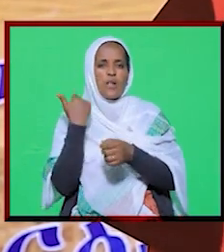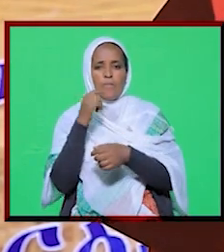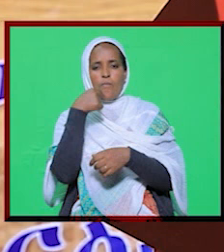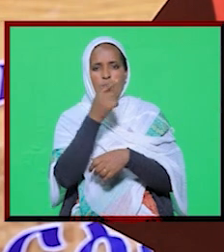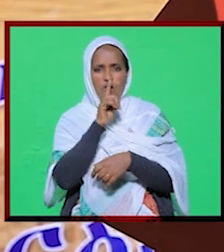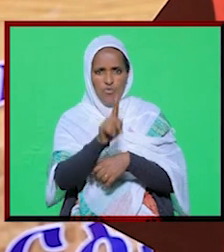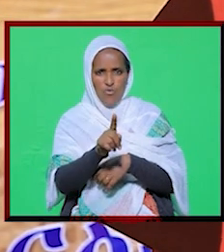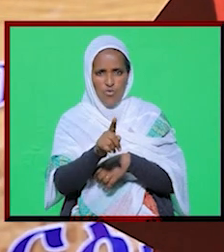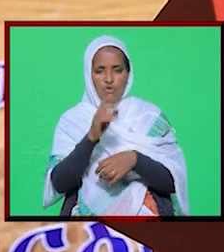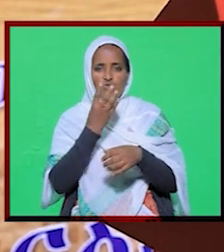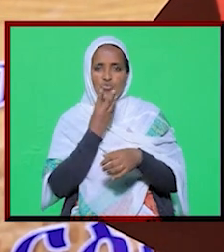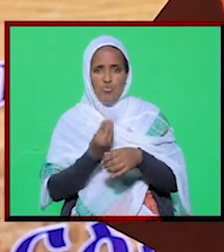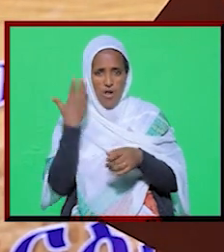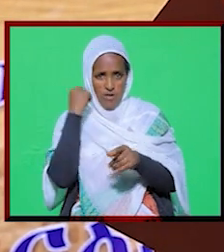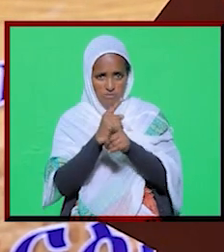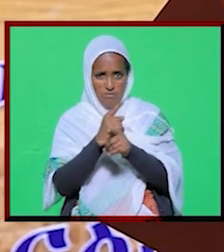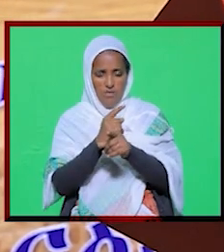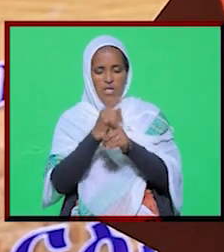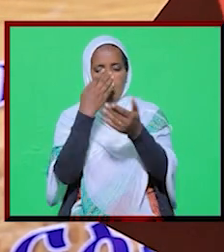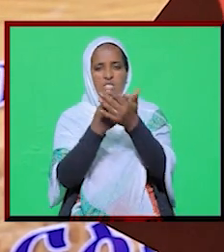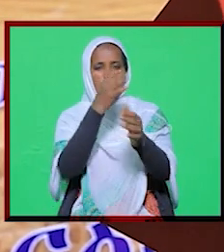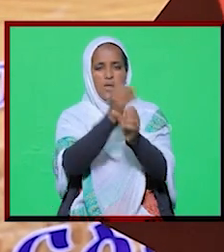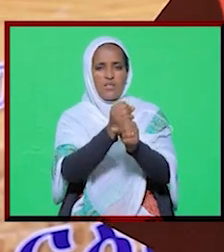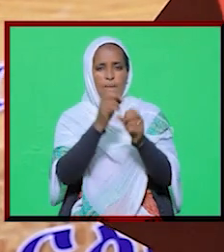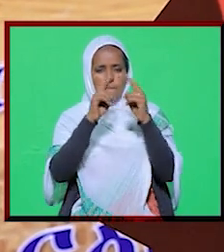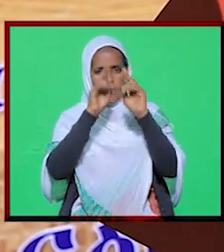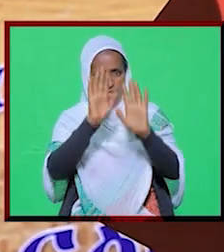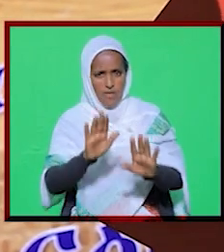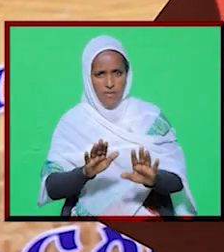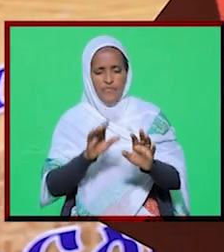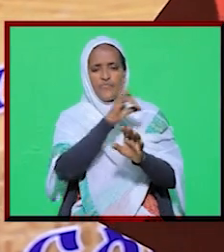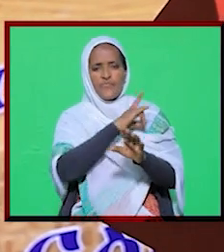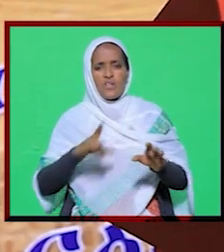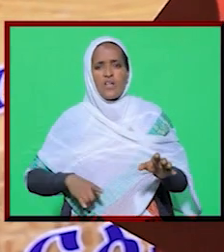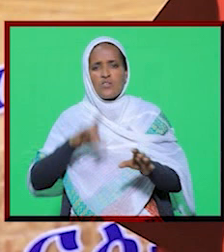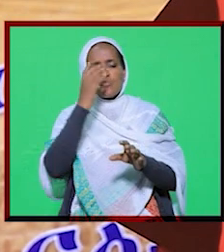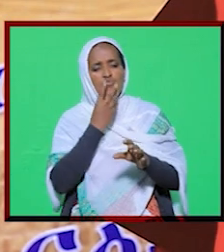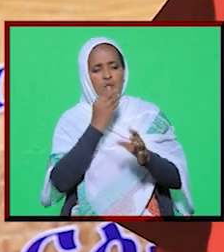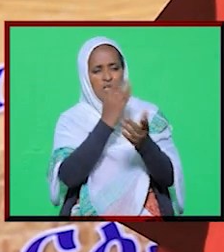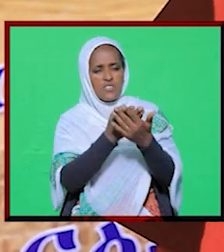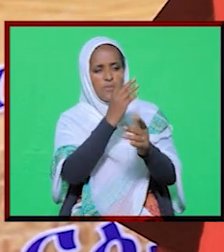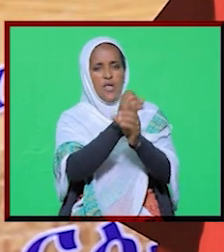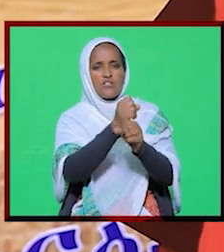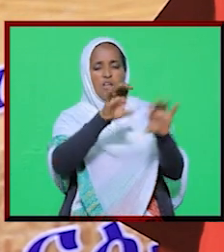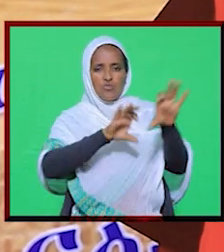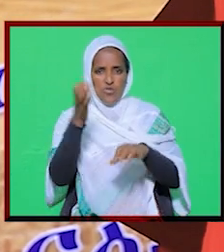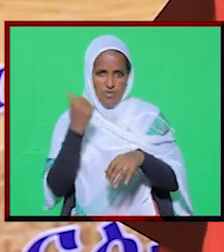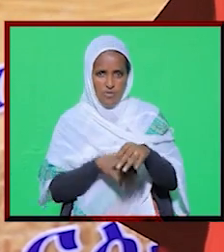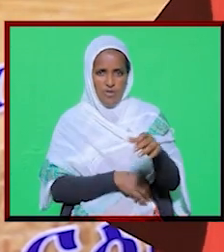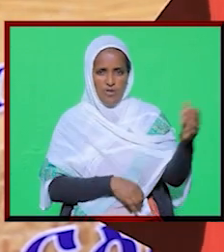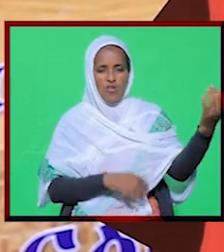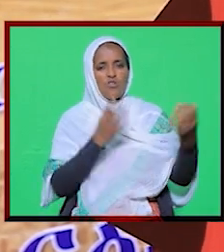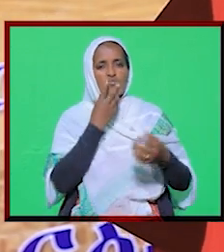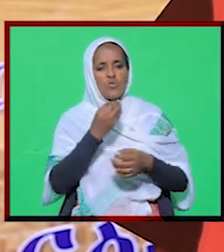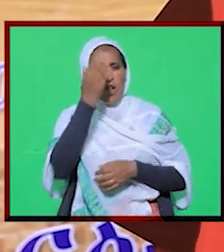ነበር? ይሁዳ ነበር። ገንዘብ ያዥ ነበር። እንደውም በጣም የሚገርመው ክርስቶስ ይሁዳን ገንዘብ ያዥ አርጎት ነበር።